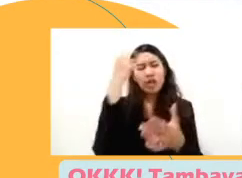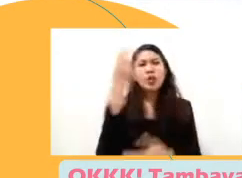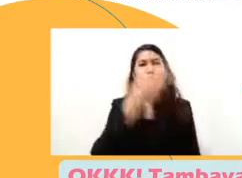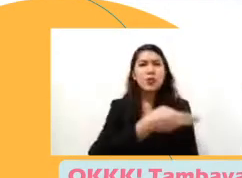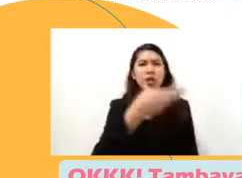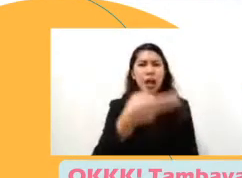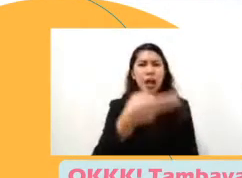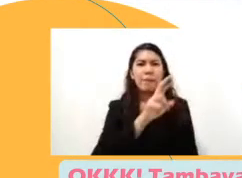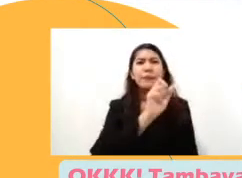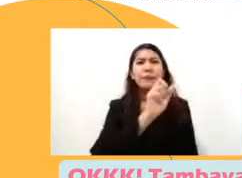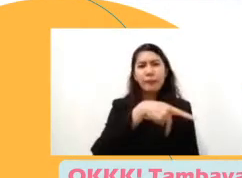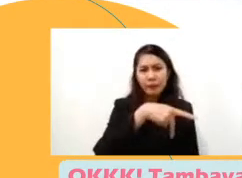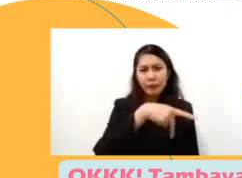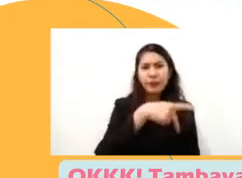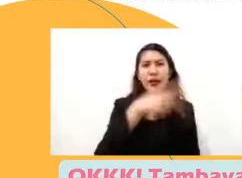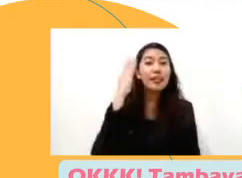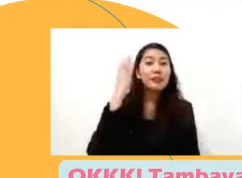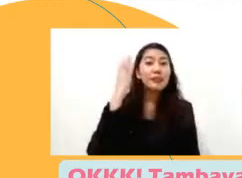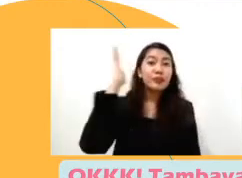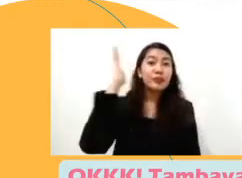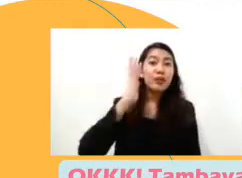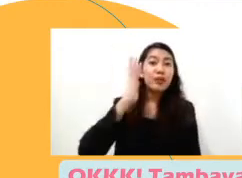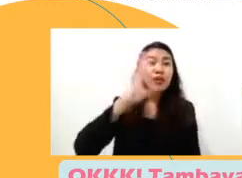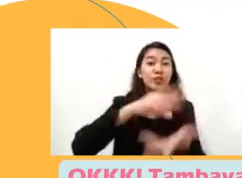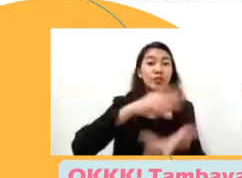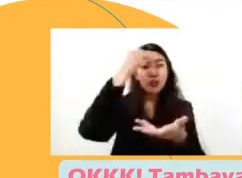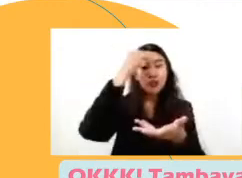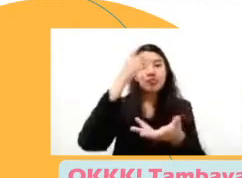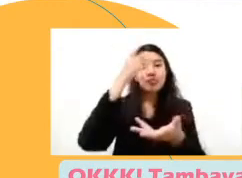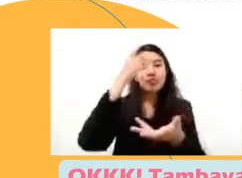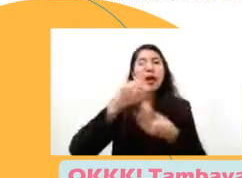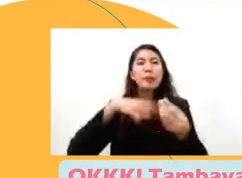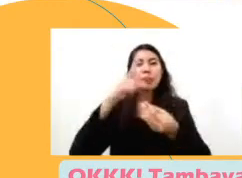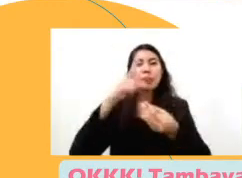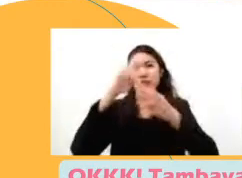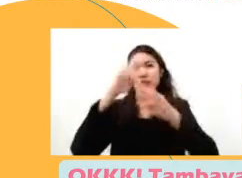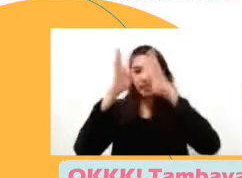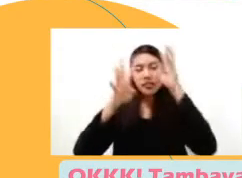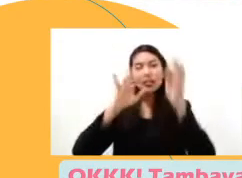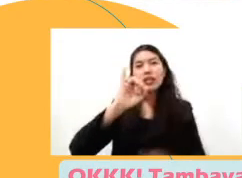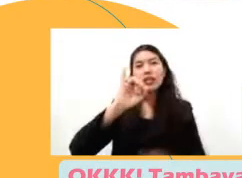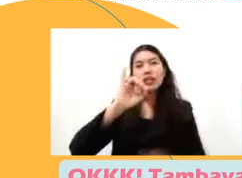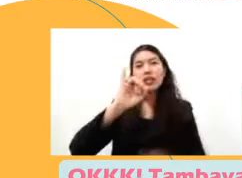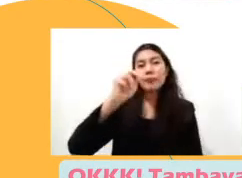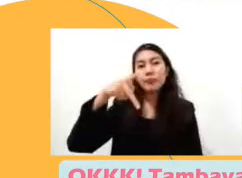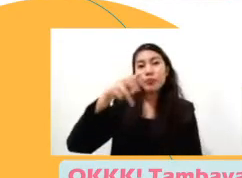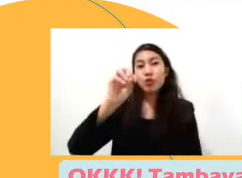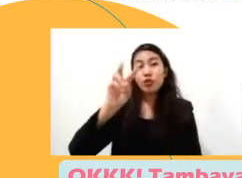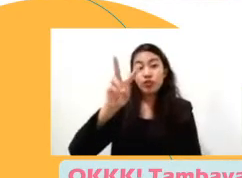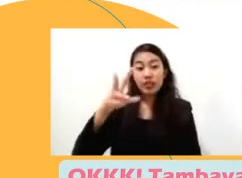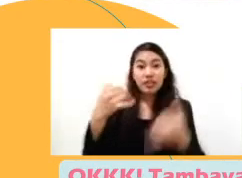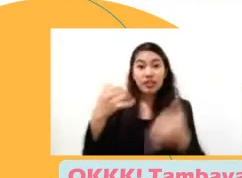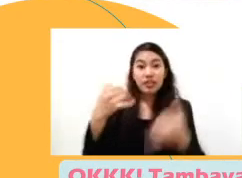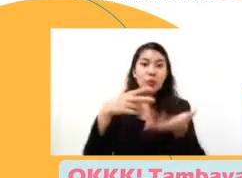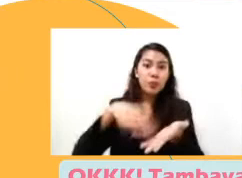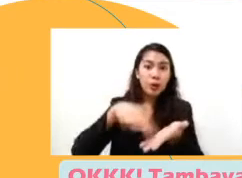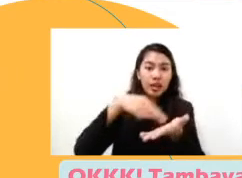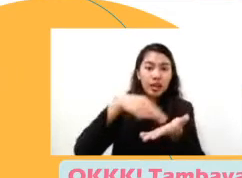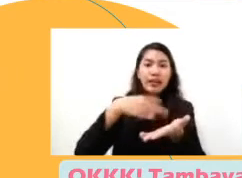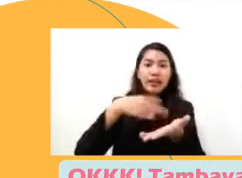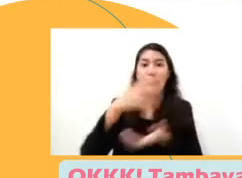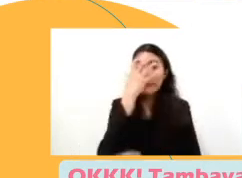Nagkaroon na kayo ng activity on improv, activity on dance, mask work, di ba?